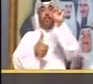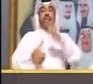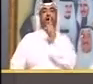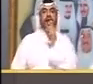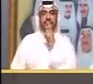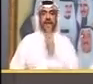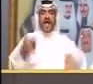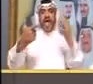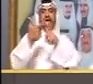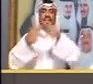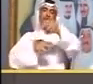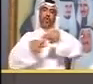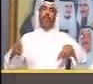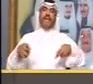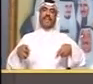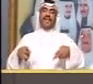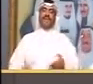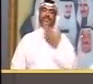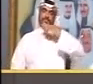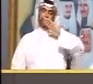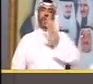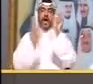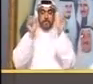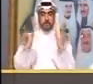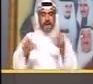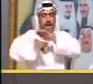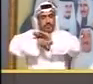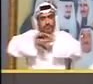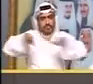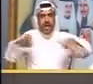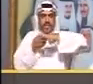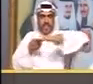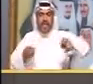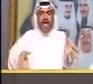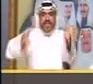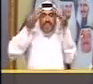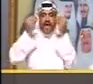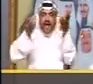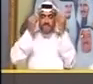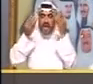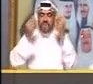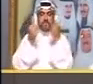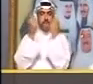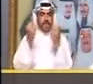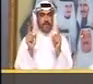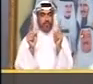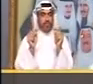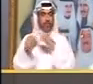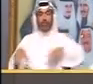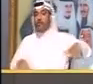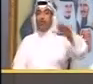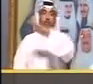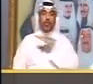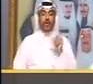السكانية، عدد السكان الكبير، بالإضافة إلى عوامل أخرى، وجود ثقافات عديدة، خلل في التركيبة السكانية، هذه كلها